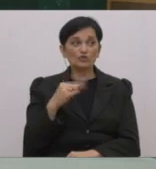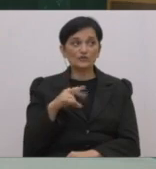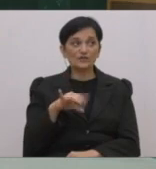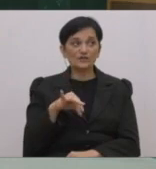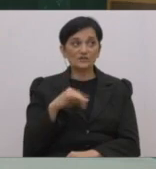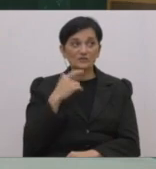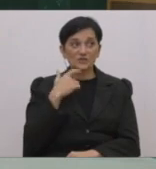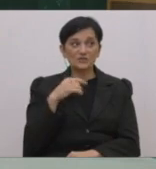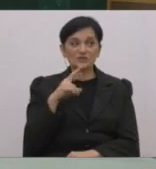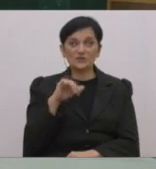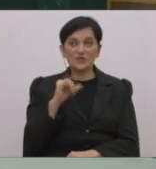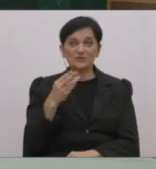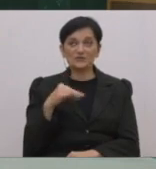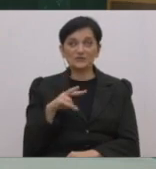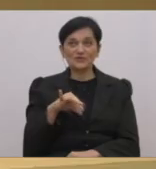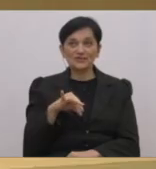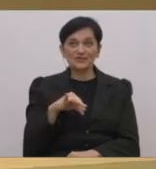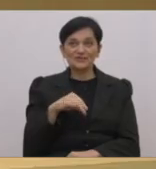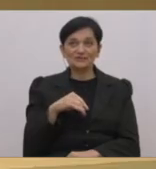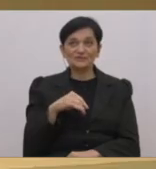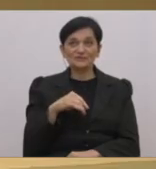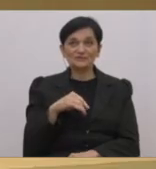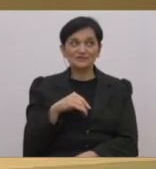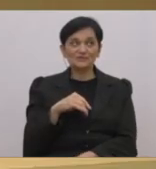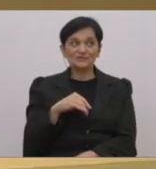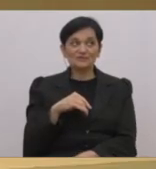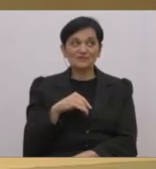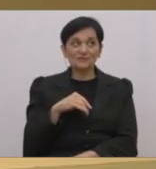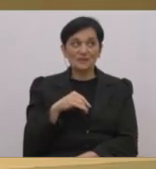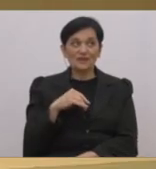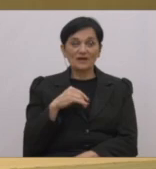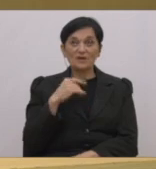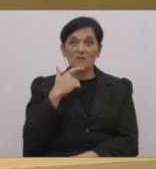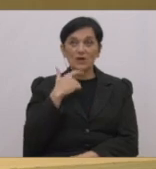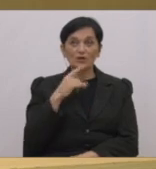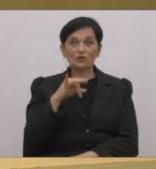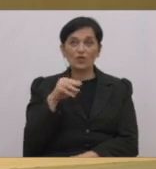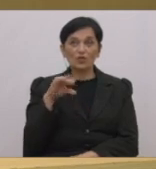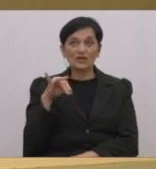ბატონი მიხეილ დაუშვილი გეცნობათ. მადლობა ბატონ გი. ბატონ რატი იდეაში კითხვები